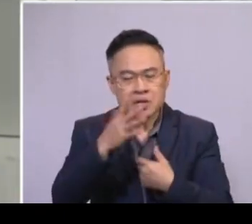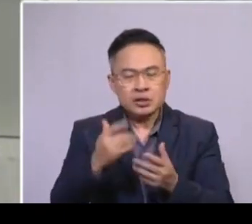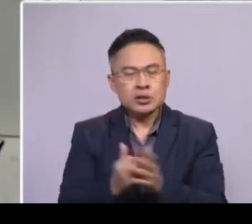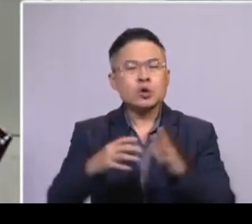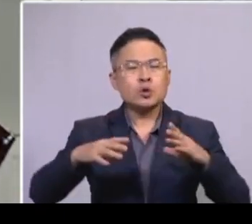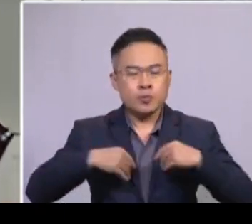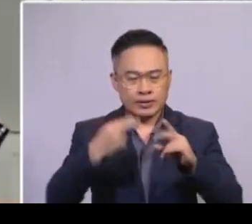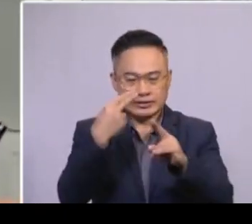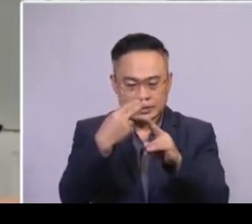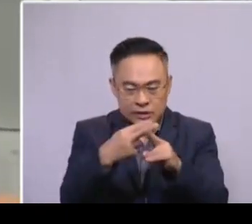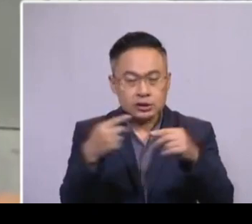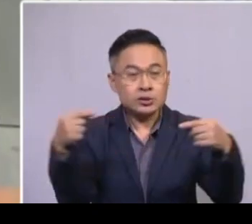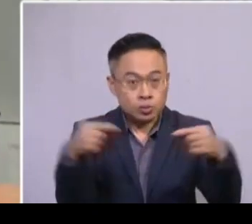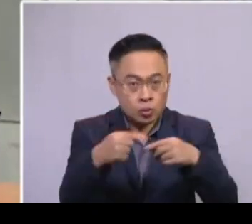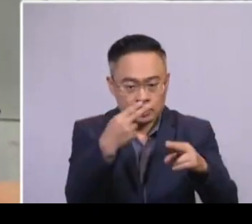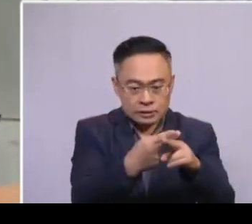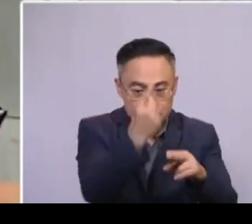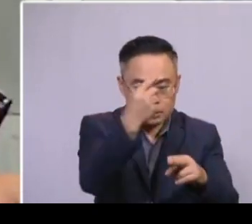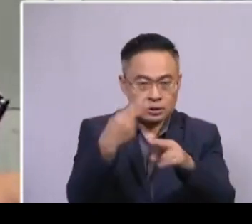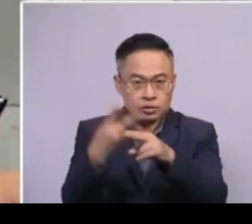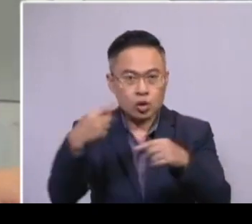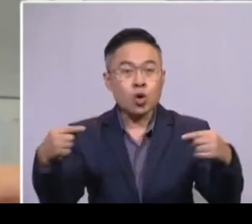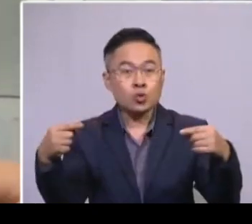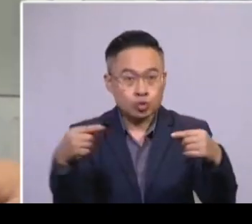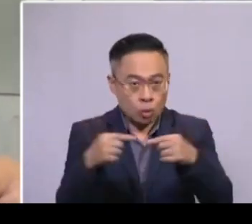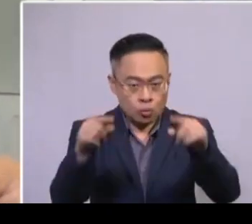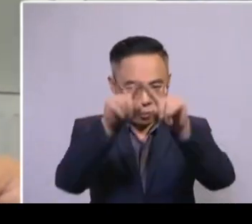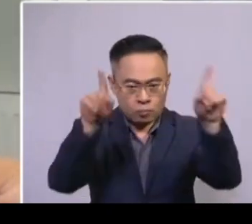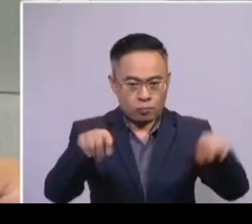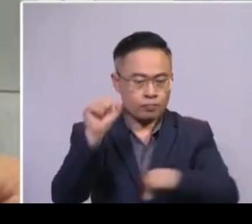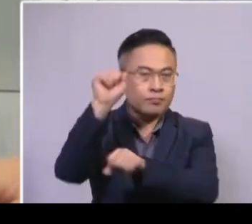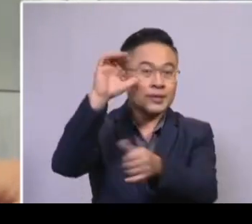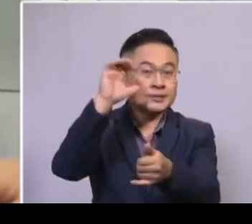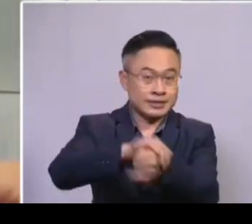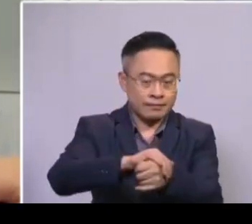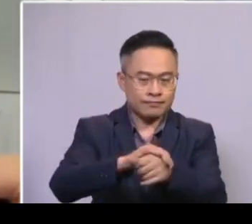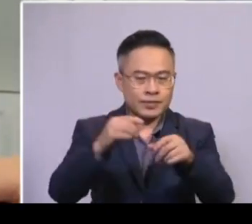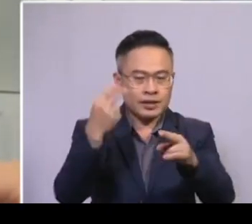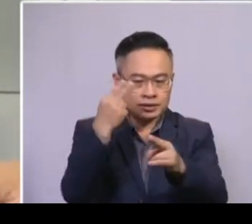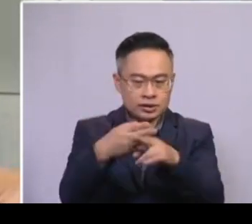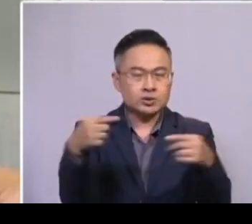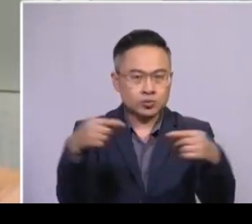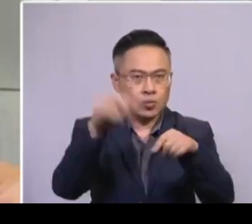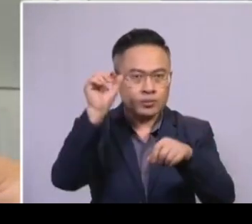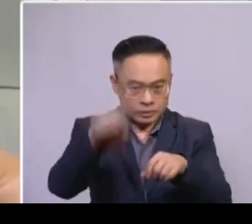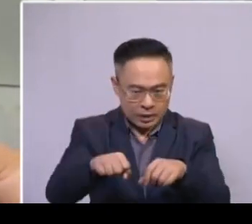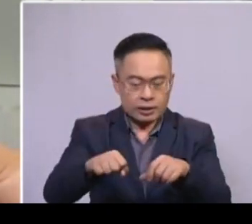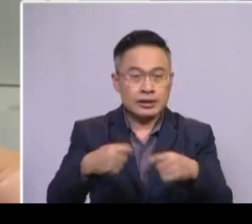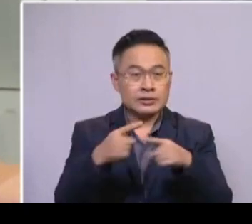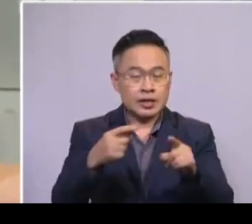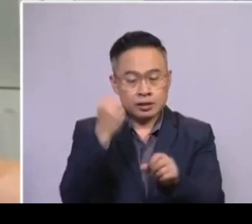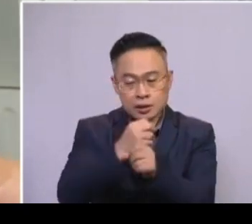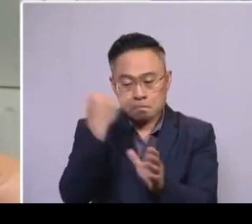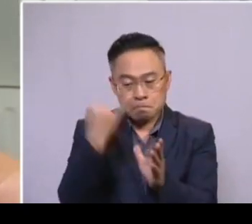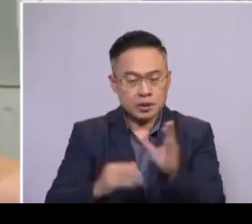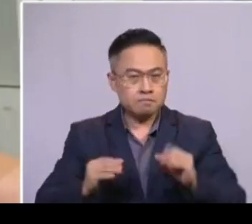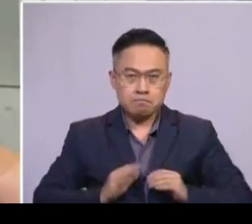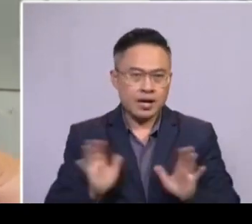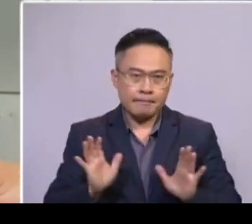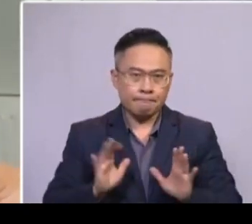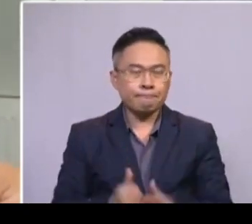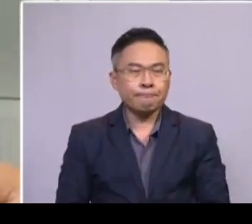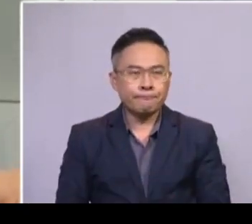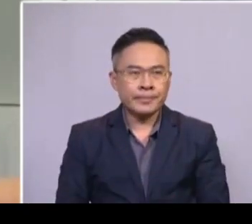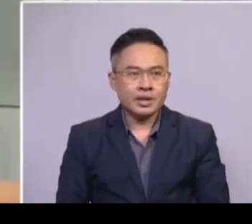เรื่องของการจัดเตรียมอุปกรณ์ต่างๆทั้งกล่องพลาสติกแล้วก็รถเข็นอะไรต่างๆเนี่ยเขาได้มีการวางแผนกันยังไงหรือใครเป็นคน